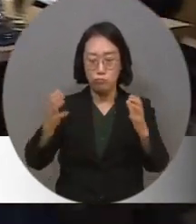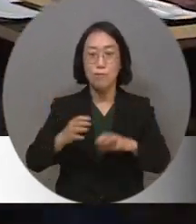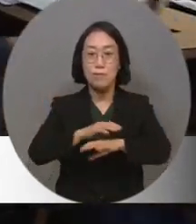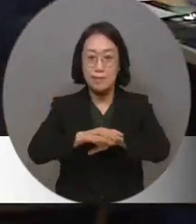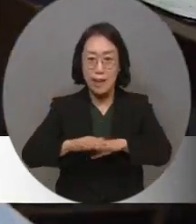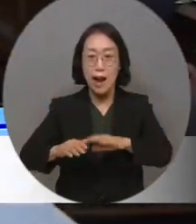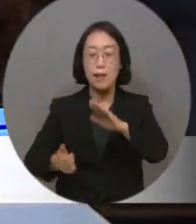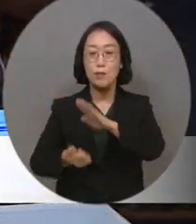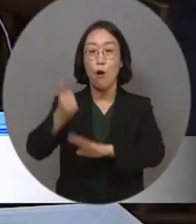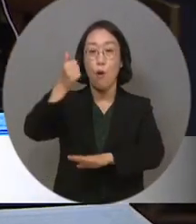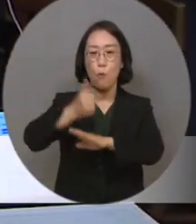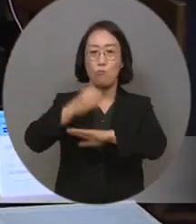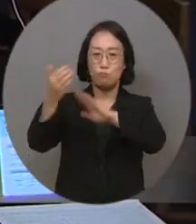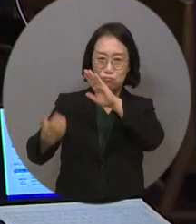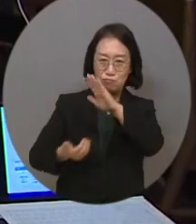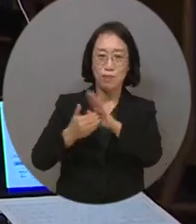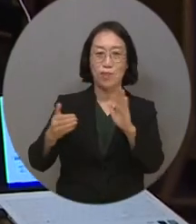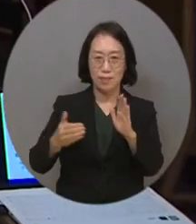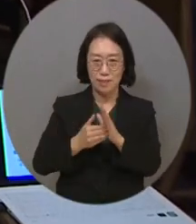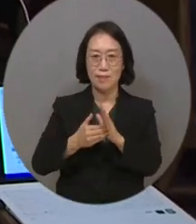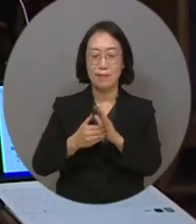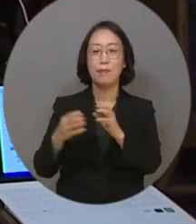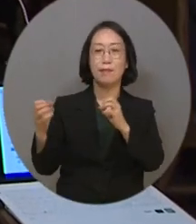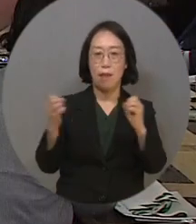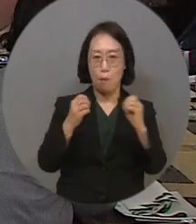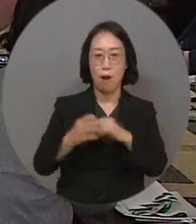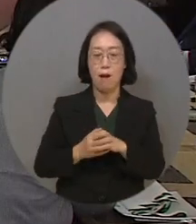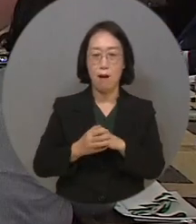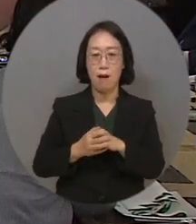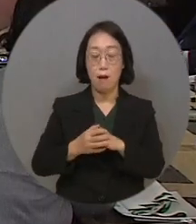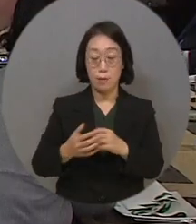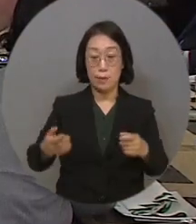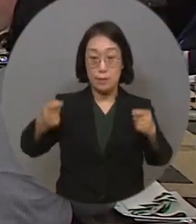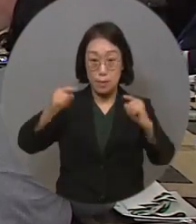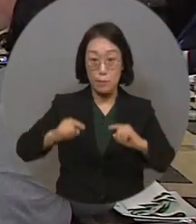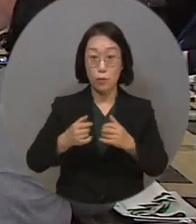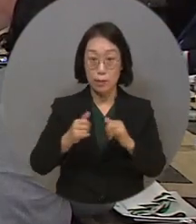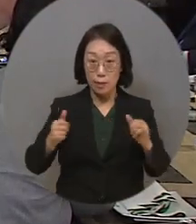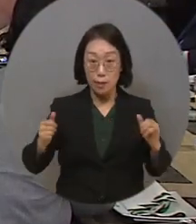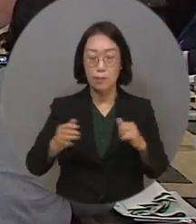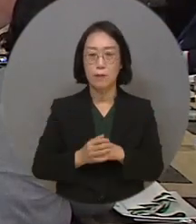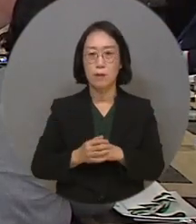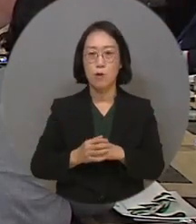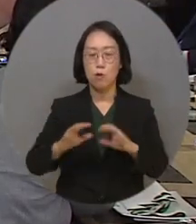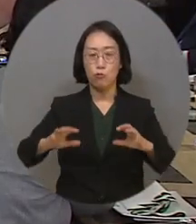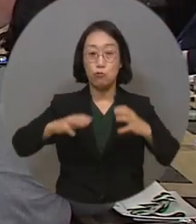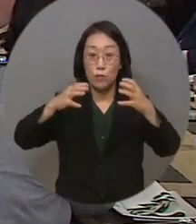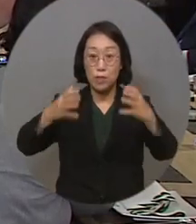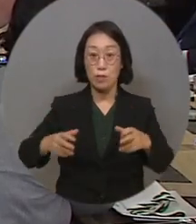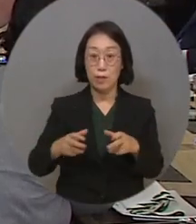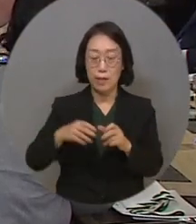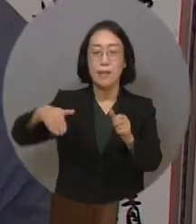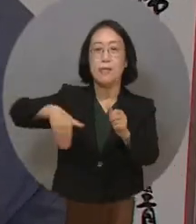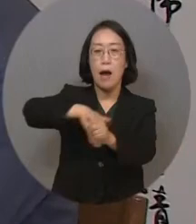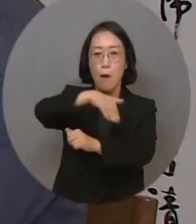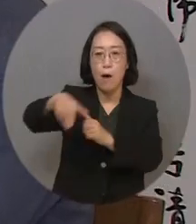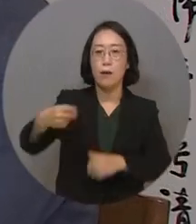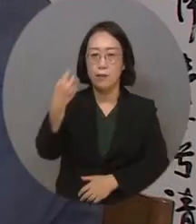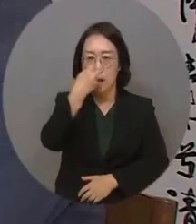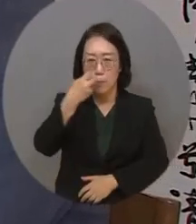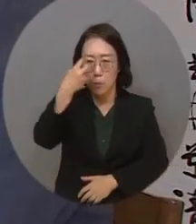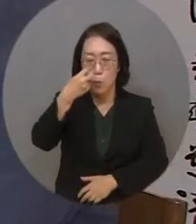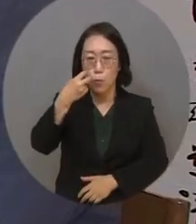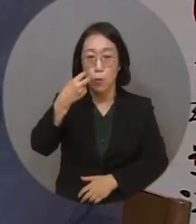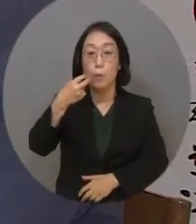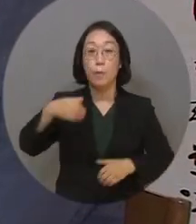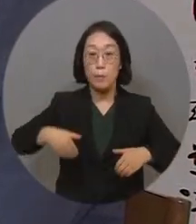마무리할 수 있었다고 평가했습니다. 현장에 참석한 장애계 리더들은 국제적인 장애계 동향을 살피는 시각의